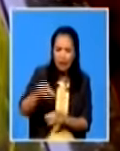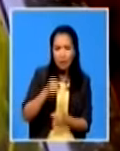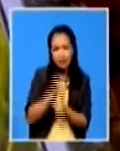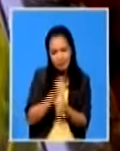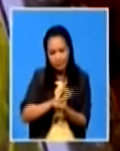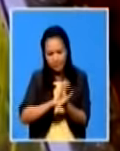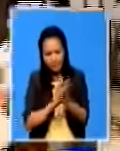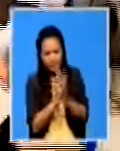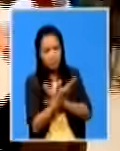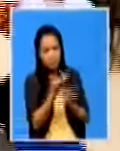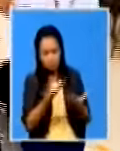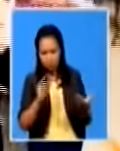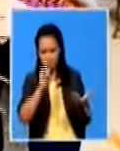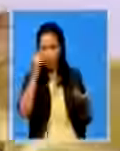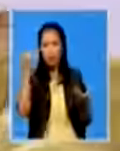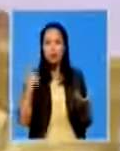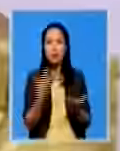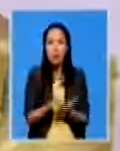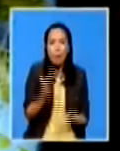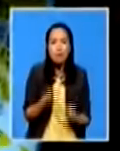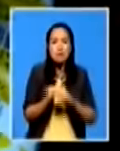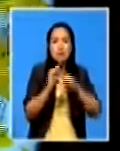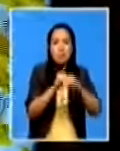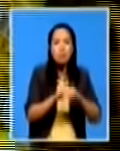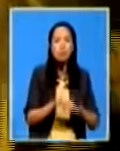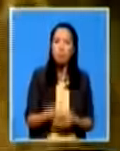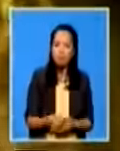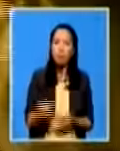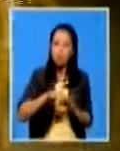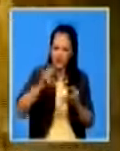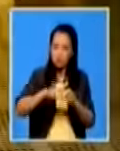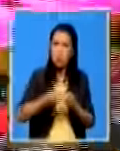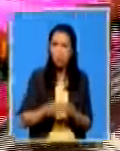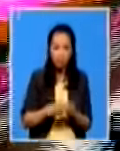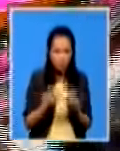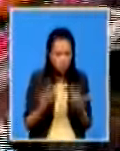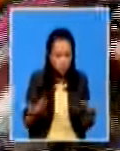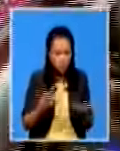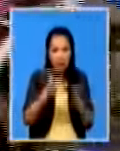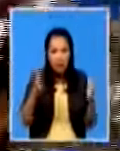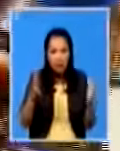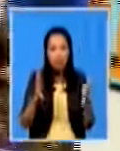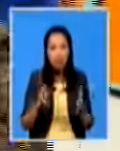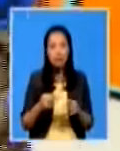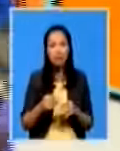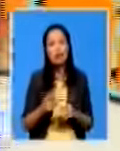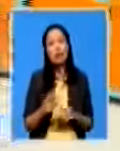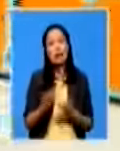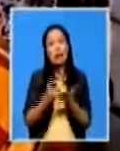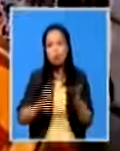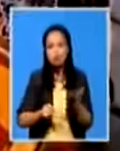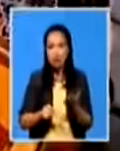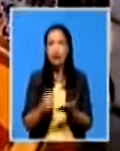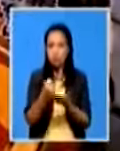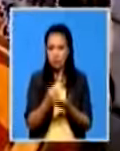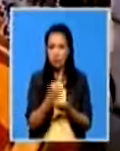ษตรในรูปแบบอาหารแล้วก็แก้ปัญหาผลผลิตที่ล้นตลาดราคาตกต่ำด้วยการนำวิทยาศาสตร์เทคโนโลยีและนวัตกรรมมาช่วยเพิ่มมูลค่